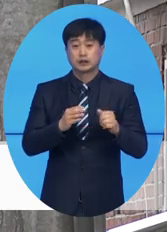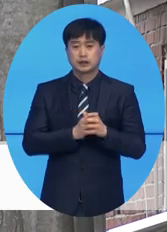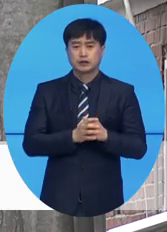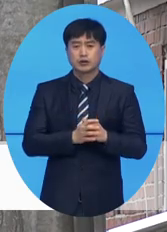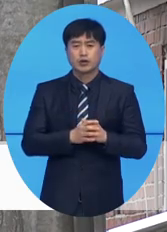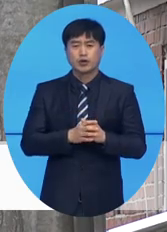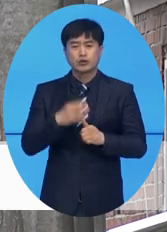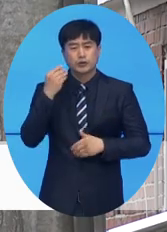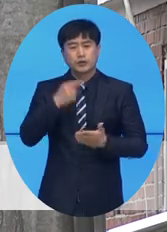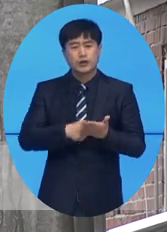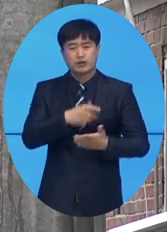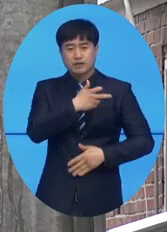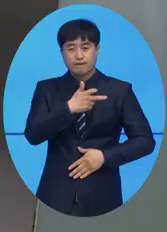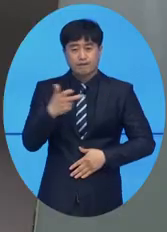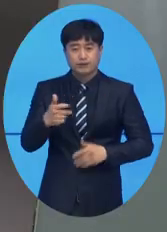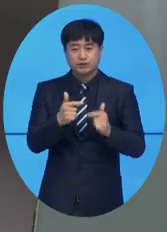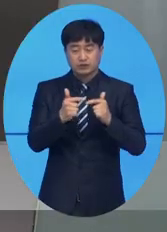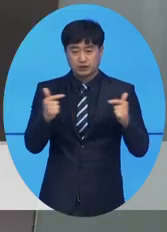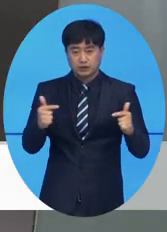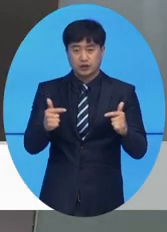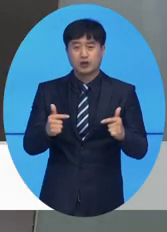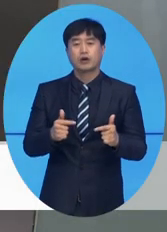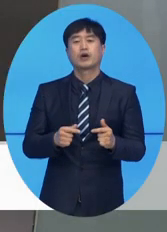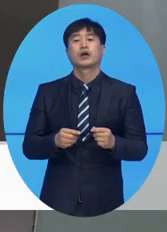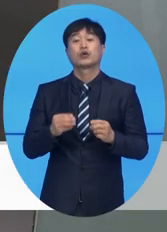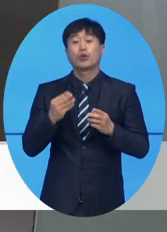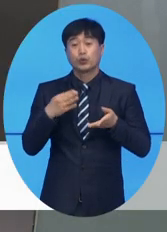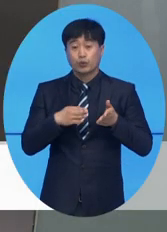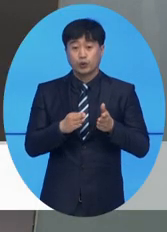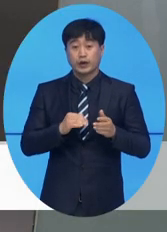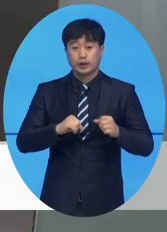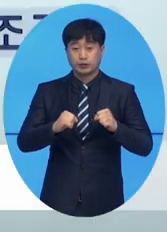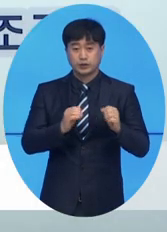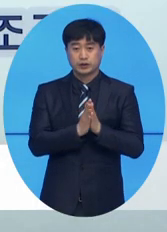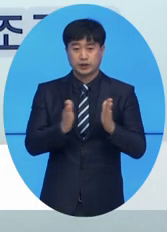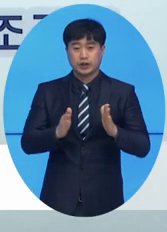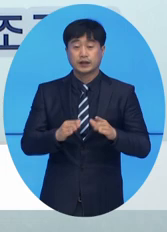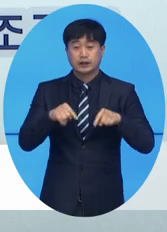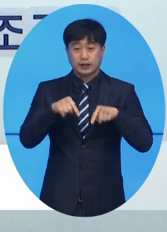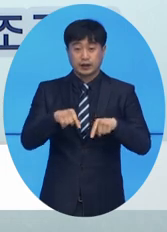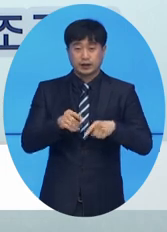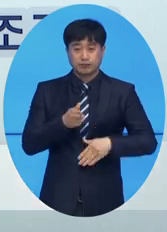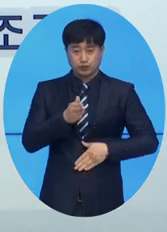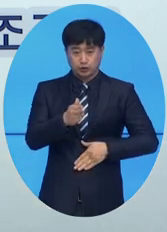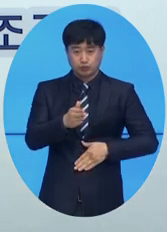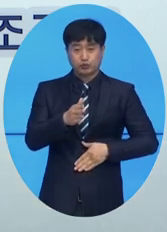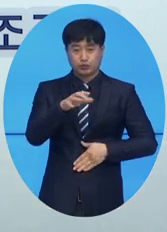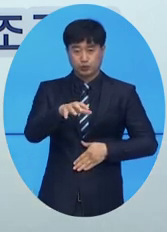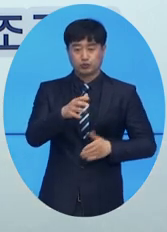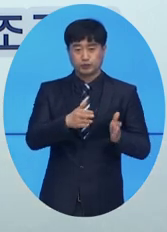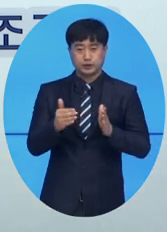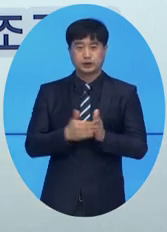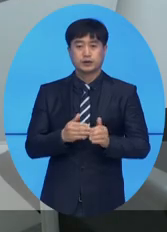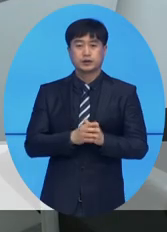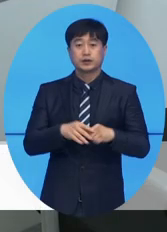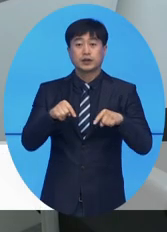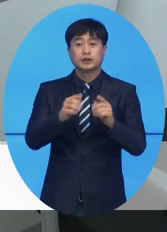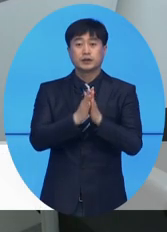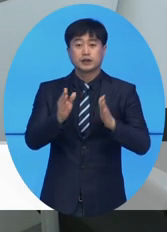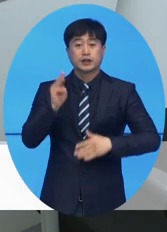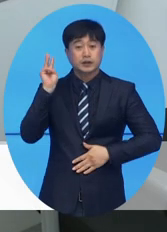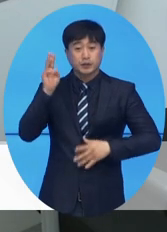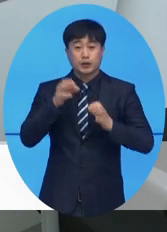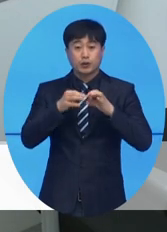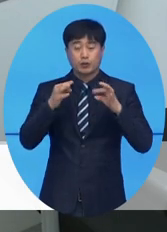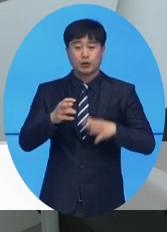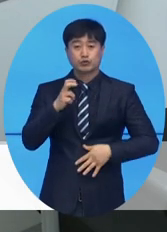경기도가 피해자 지원에 나섰습니다. 전세 피해자들의 종합 상담 지원을 위한 전담 창구를 마련한 겁니다. 상담을 시작한 지